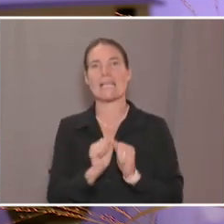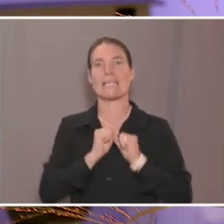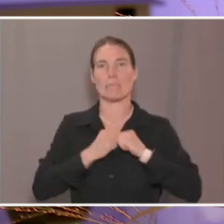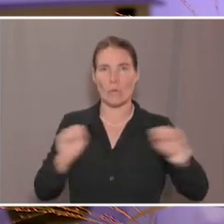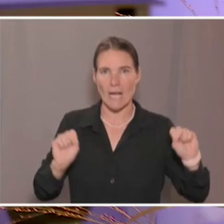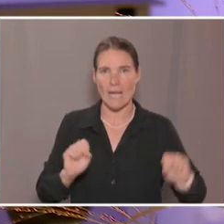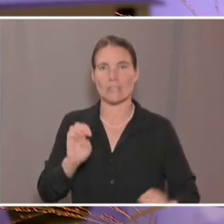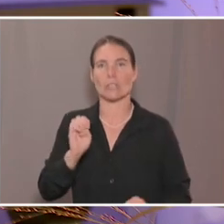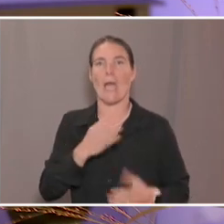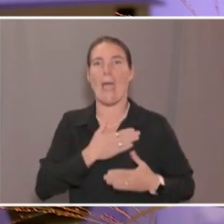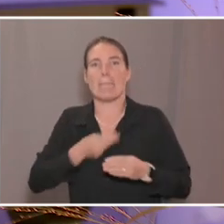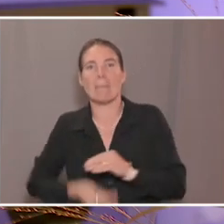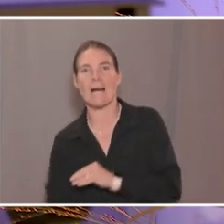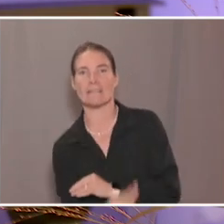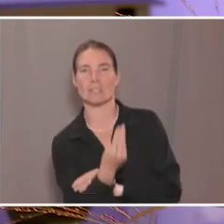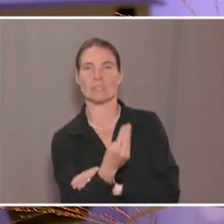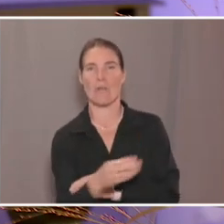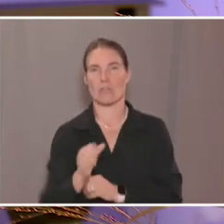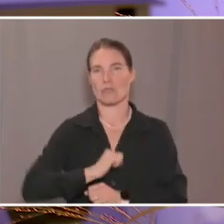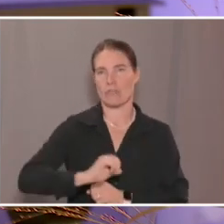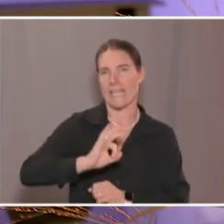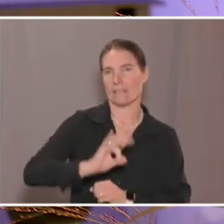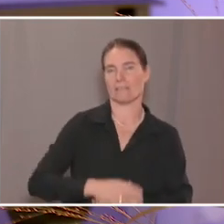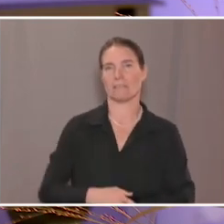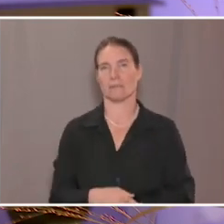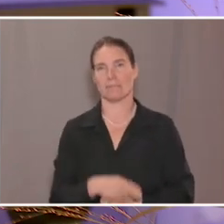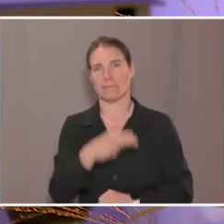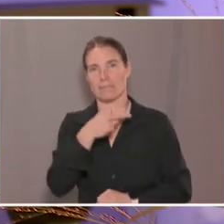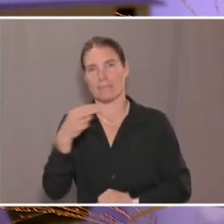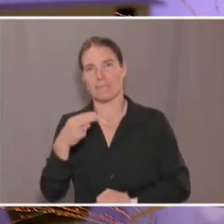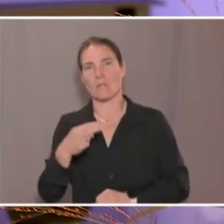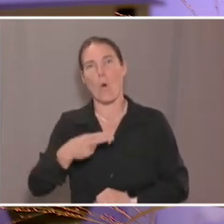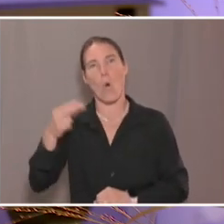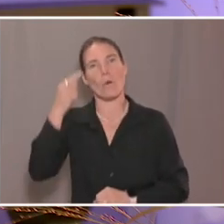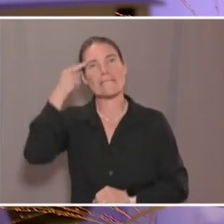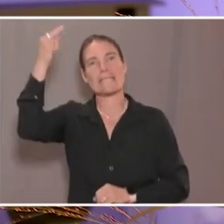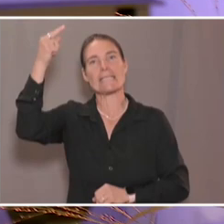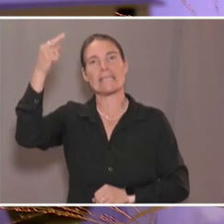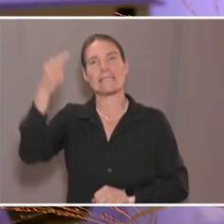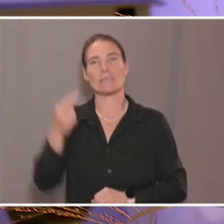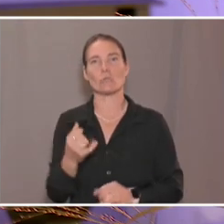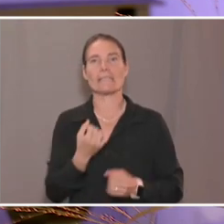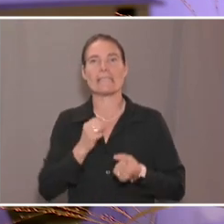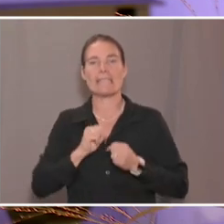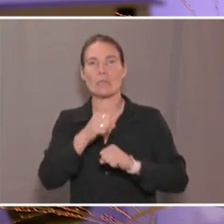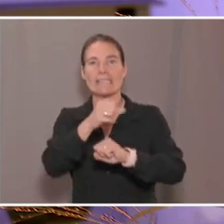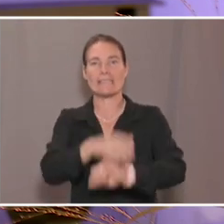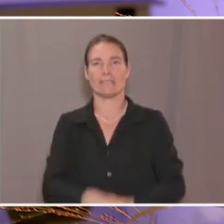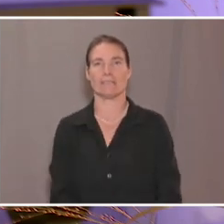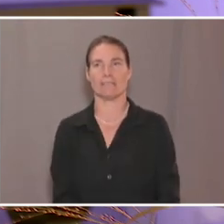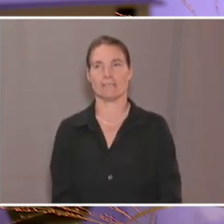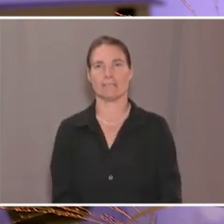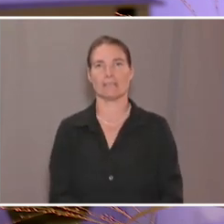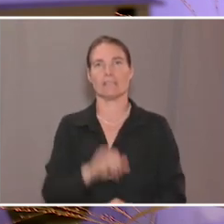und empathisch. Ihr seid flink, geländegängig, hochintelligent und innovativ, aber